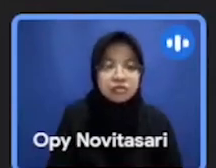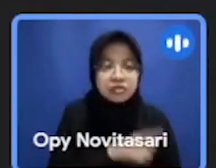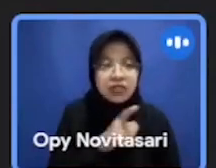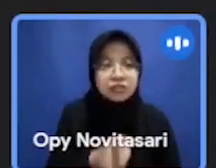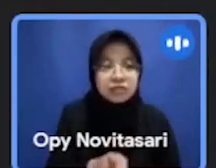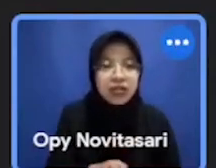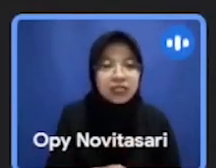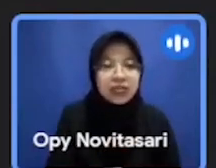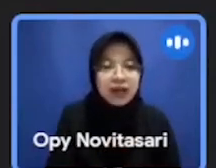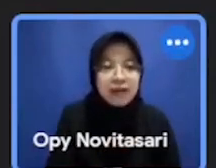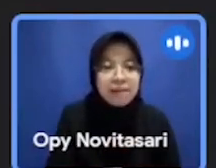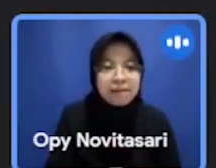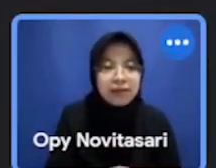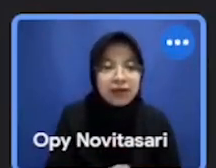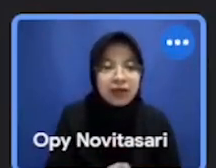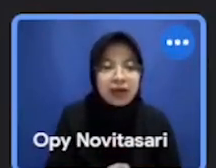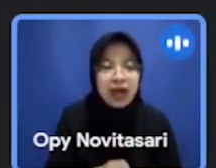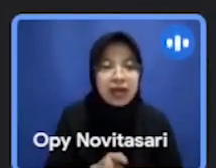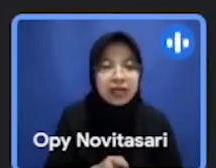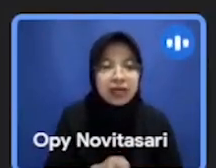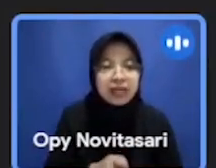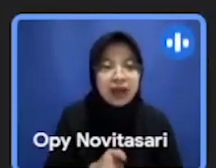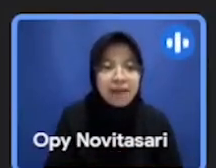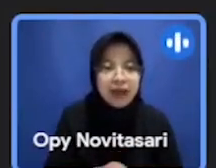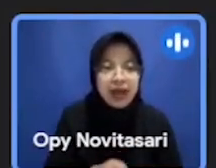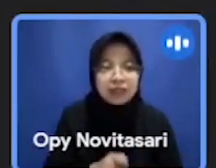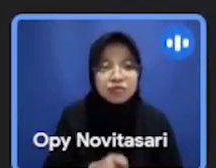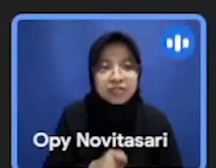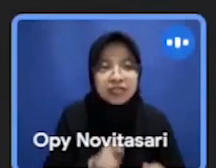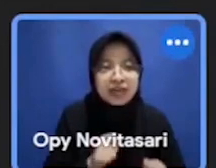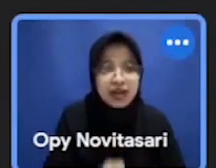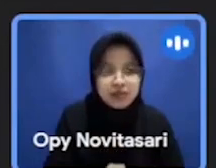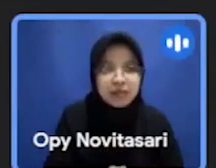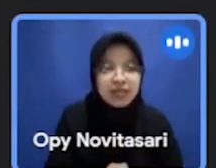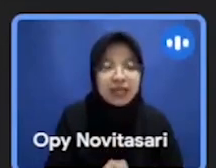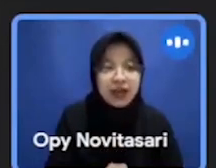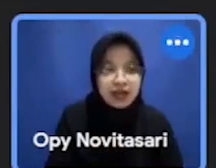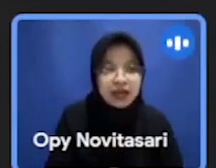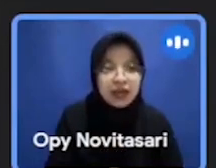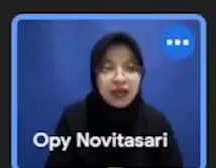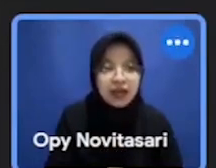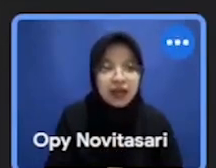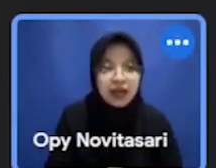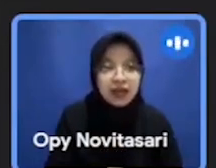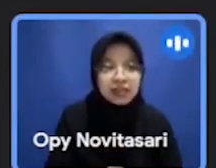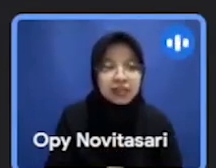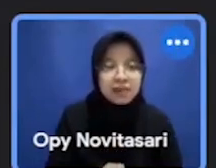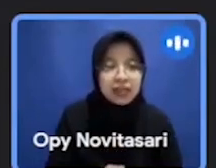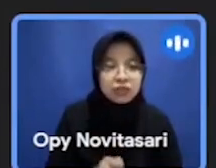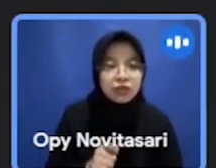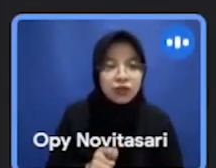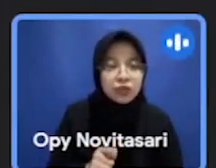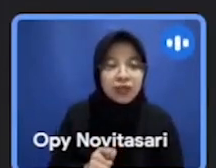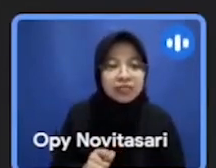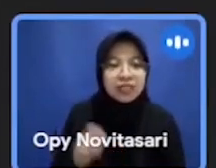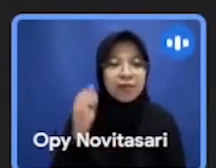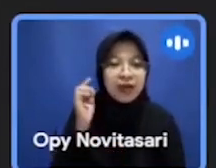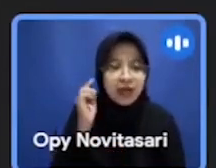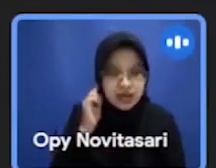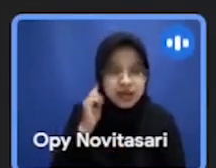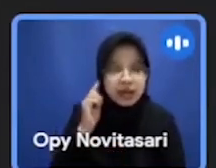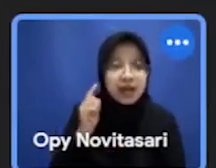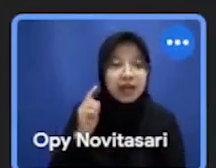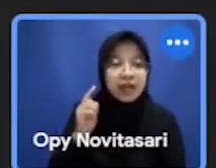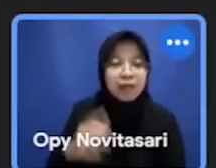lalu selanjutnya ketika ee ada drum alat musik drum dimainkan ee teman tuli otomatis tidak